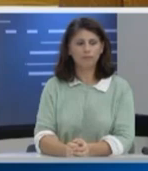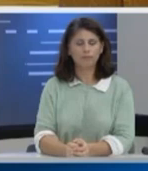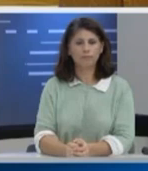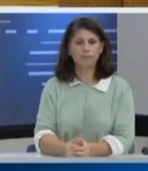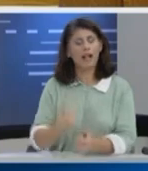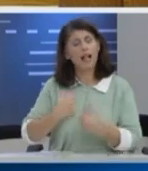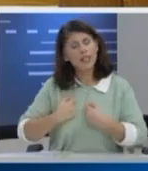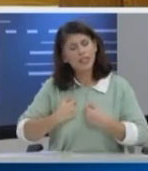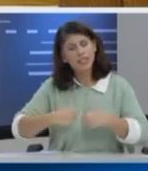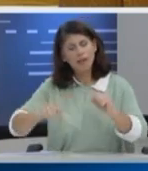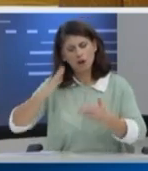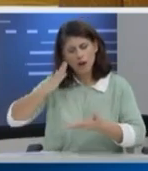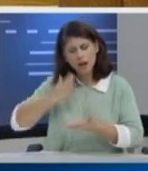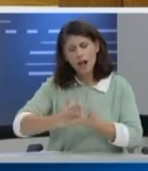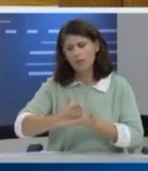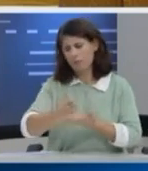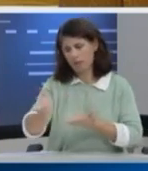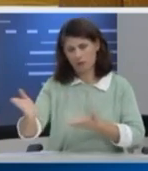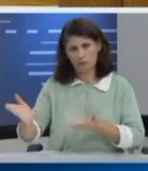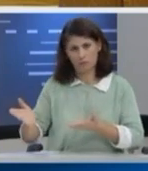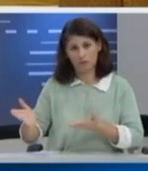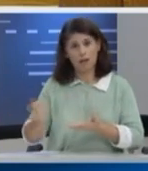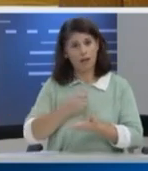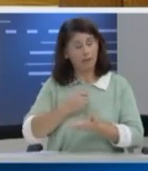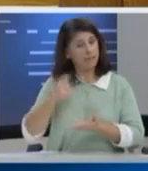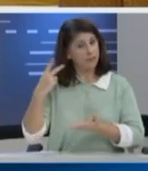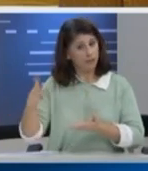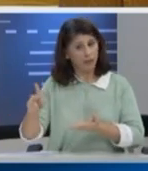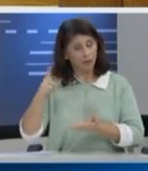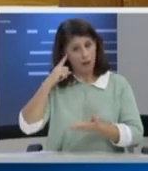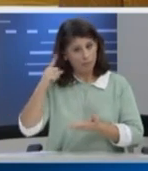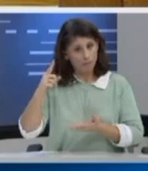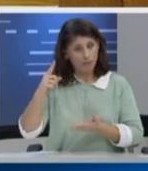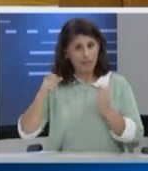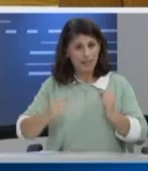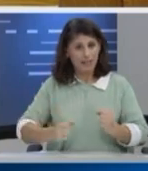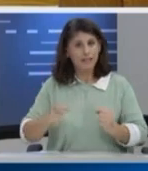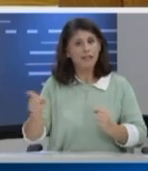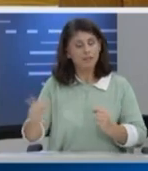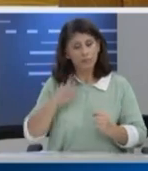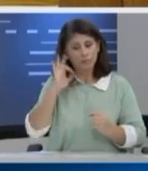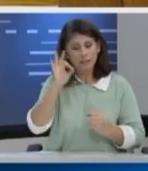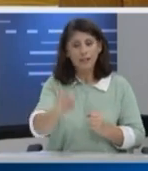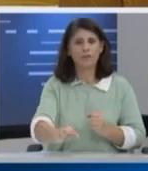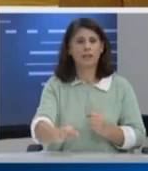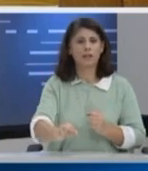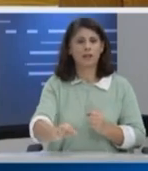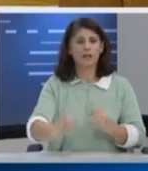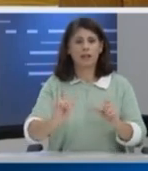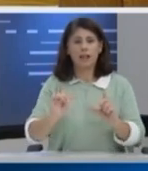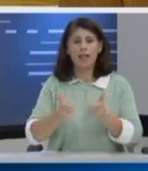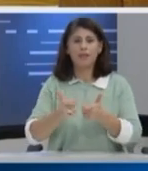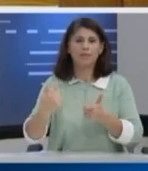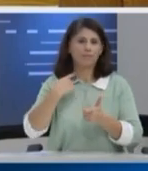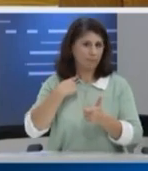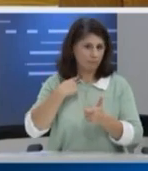Διαφωνώ κάθετα μαζί τους. Θεωρώ ότι η δική τους άποψη και θέση είναι αυτή που μας οδήγησε σε